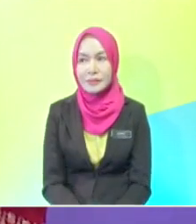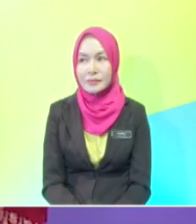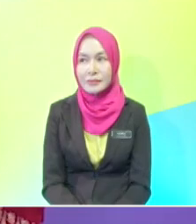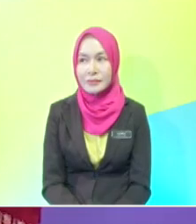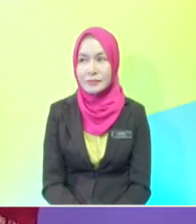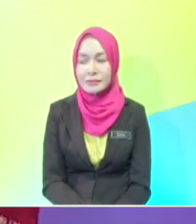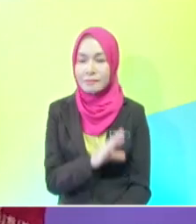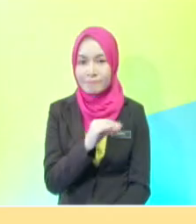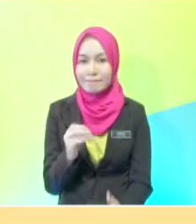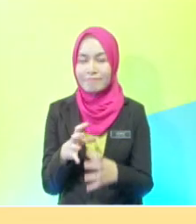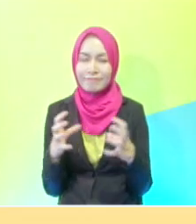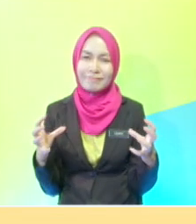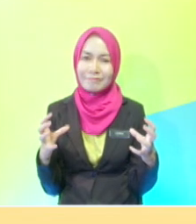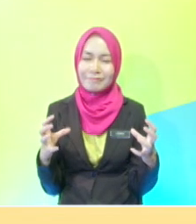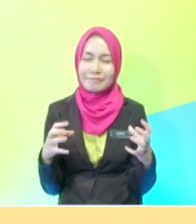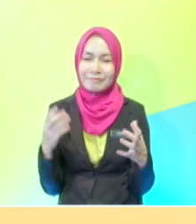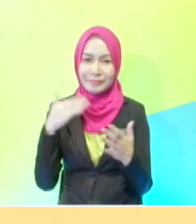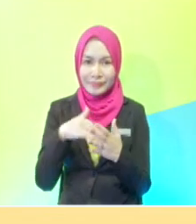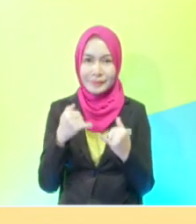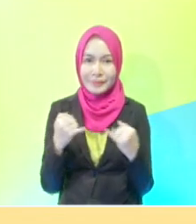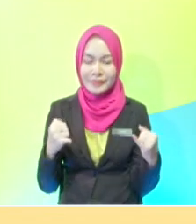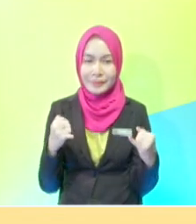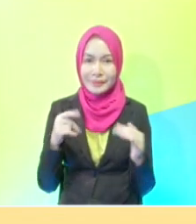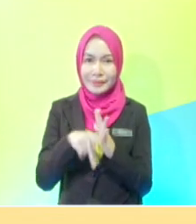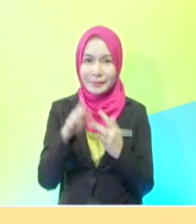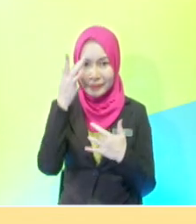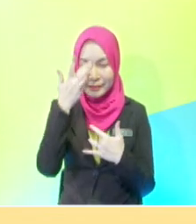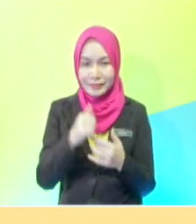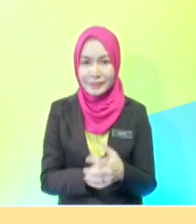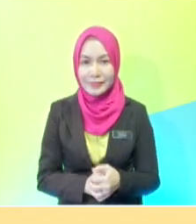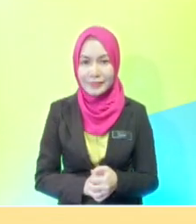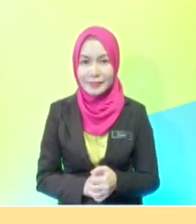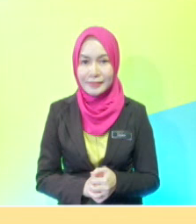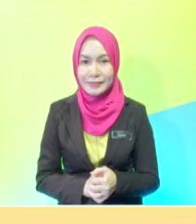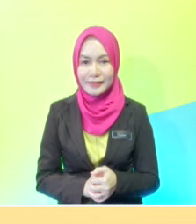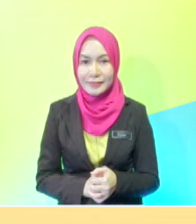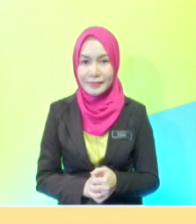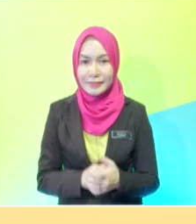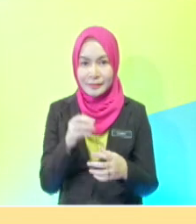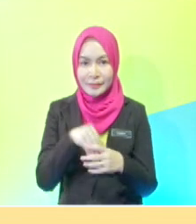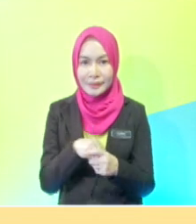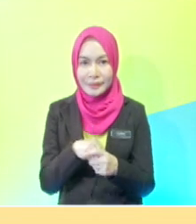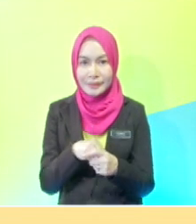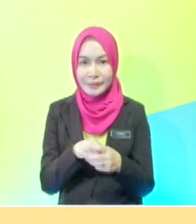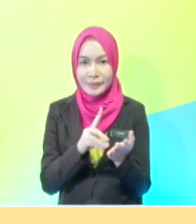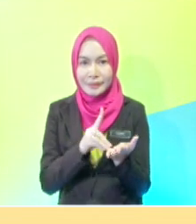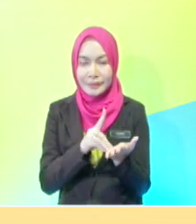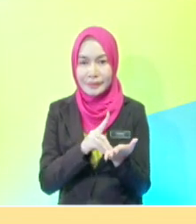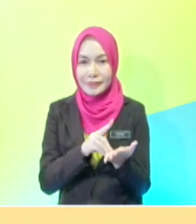aplikasi bioteknologi atau kita kata bioteknologi juga digunakan dalam pemproval lain DNA